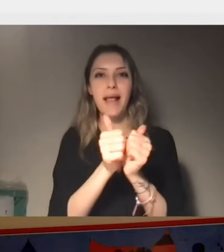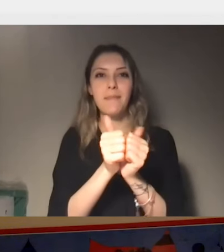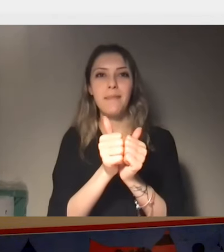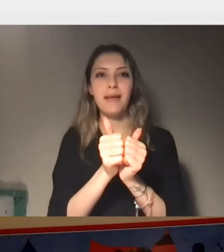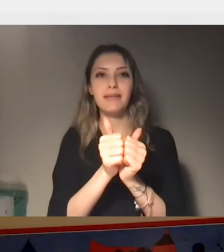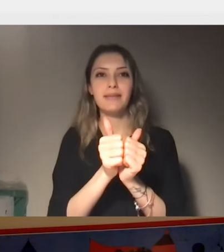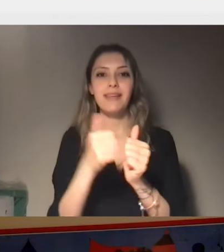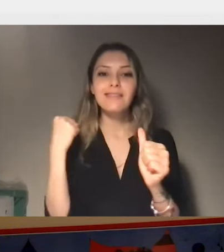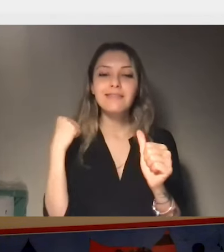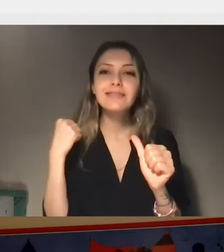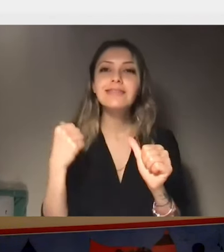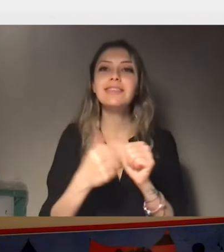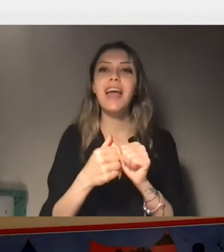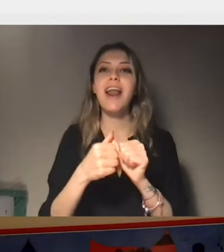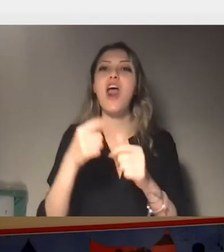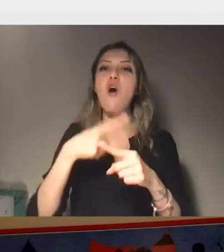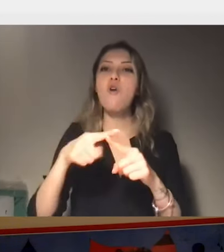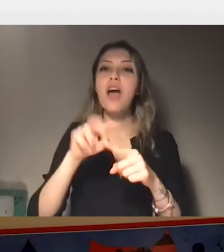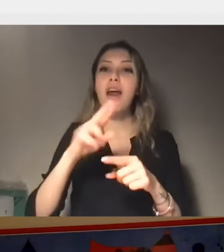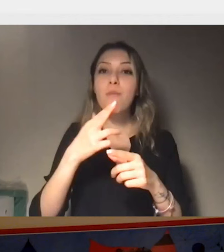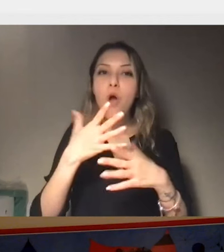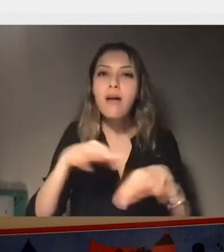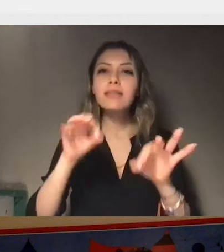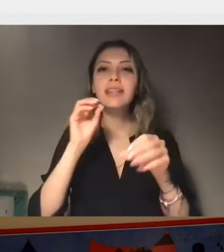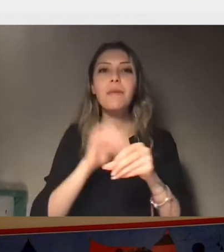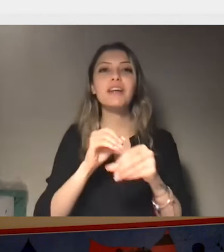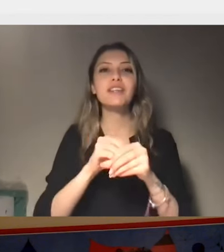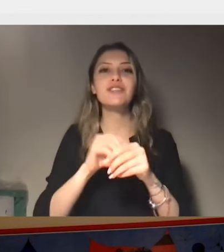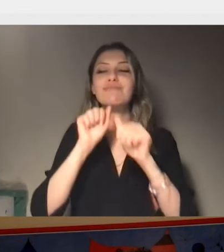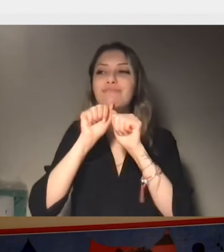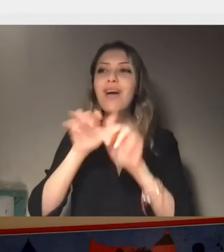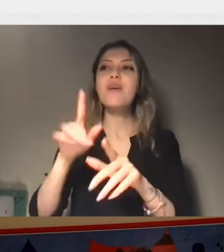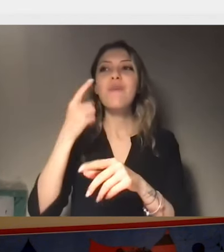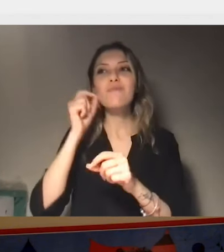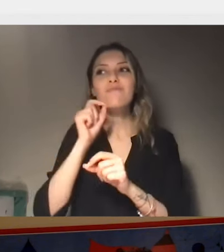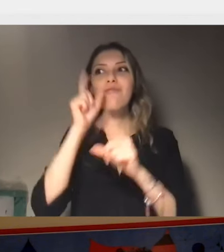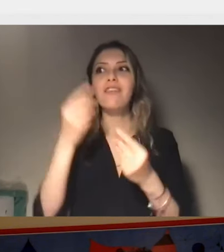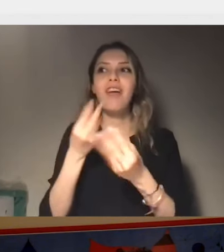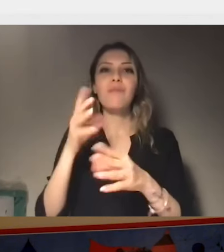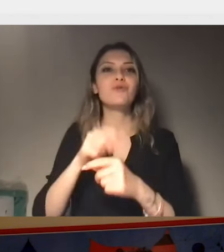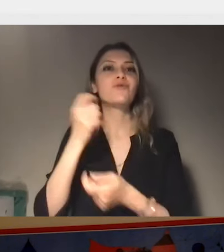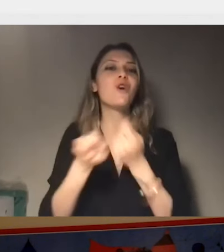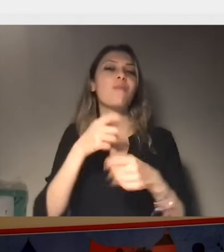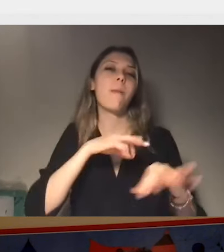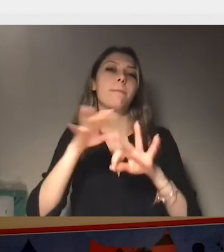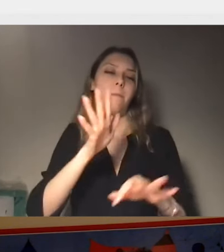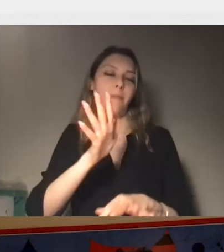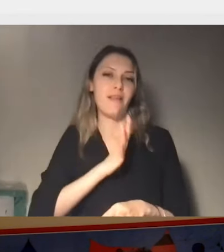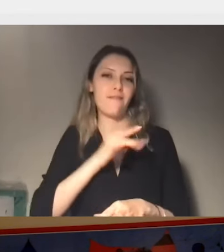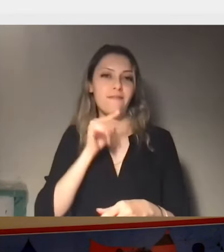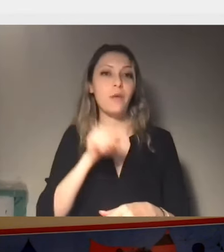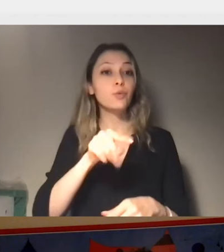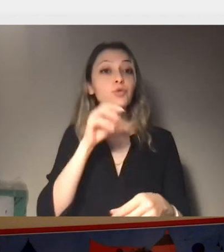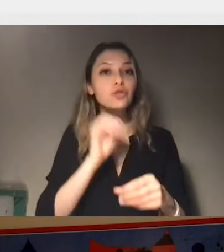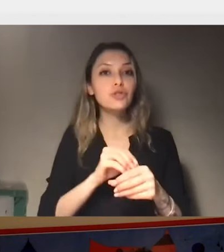tekrar açıp bu ortak rapor, ara rapor çıkarma eylemine girişmeyi planlıyoruz. Bunun içerisinde